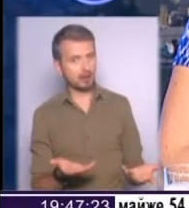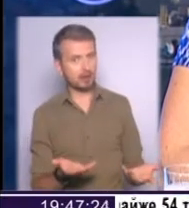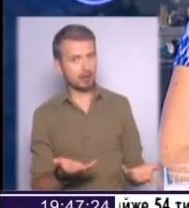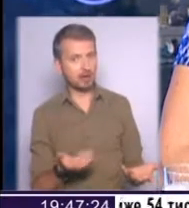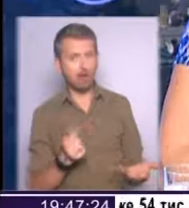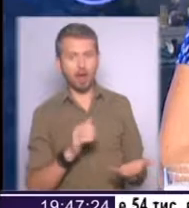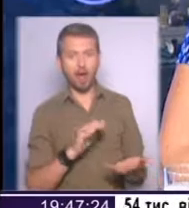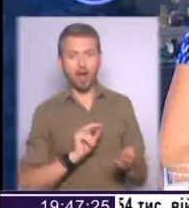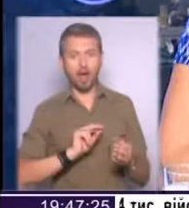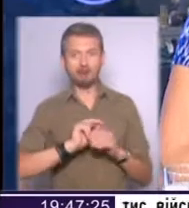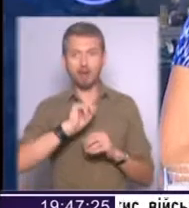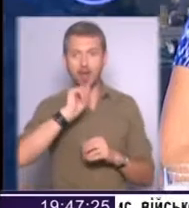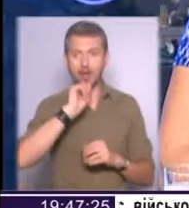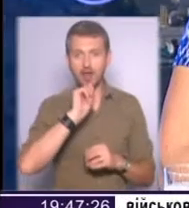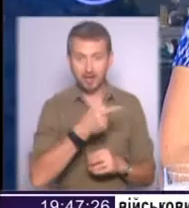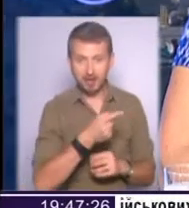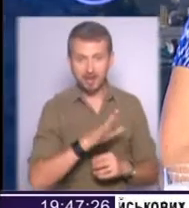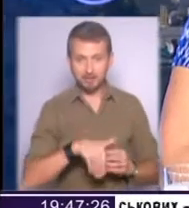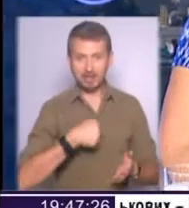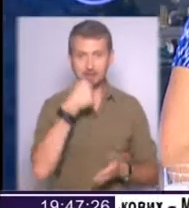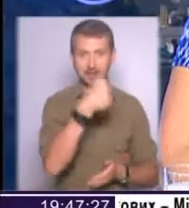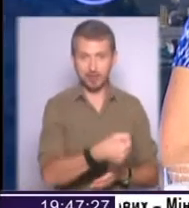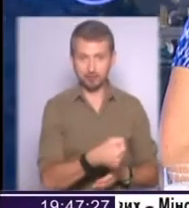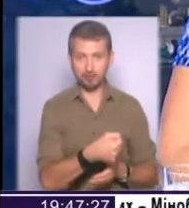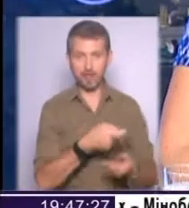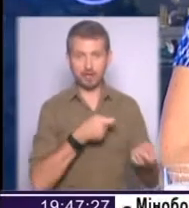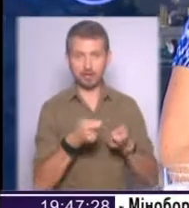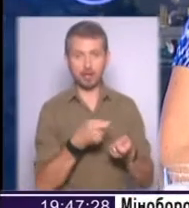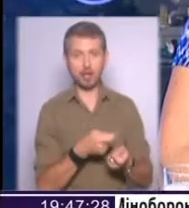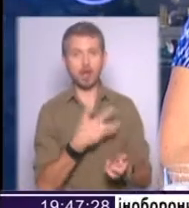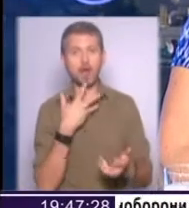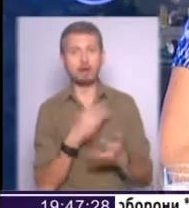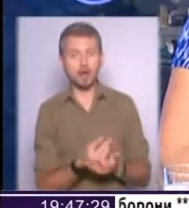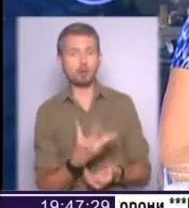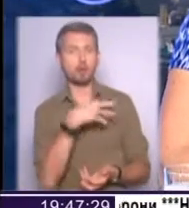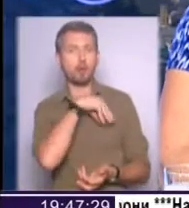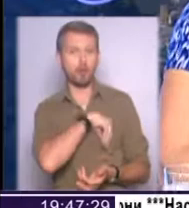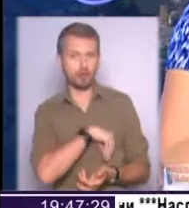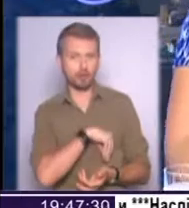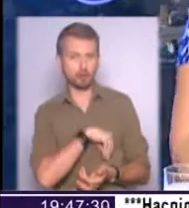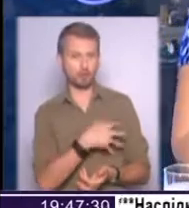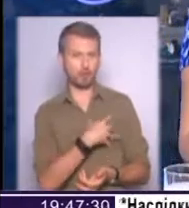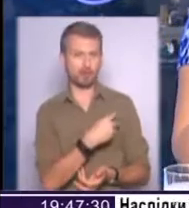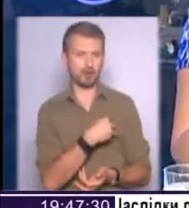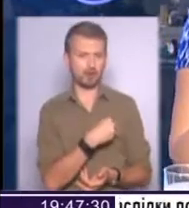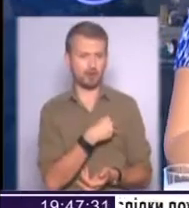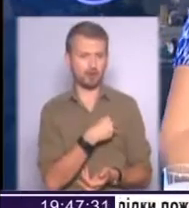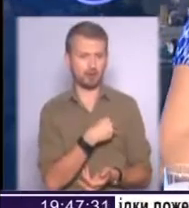станом через рік після призначення керівника власні доходи, наприклад, з Скансену у Львові, це так як менше